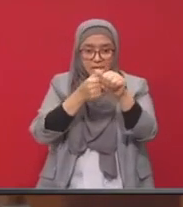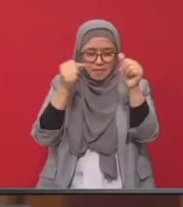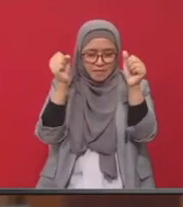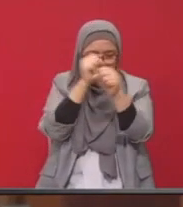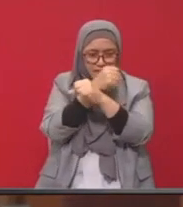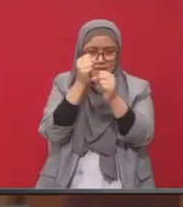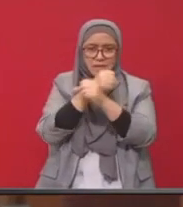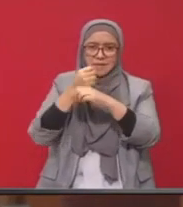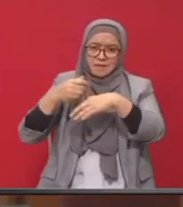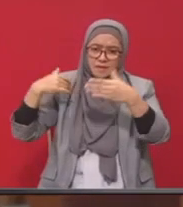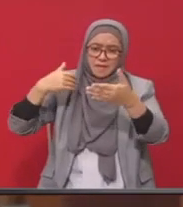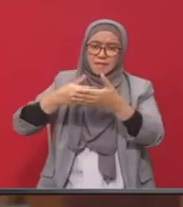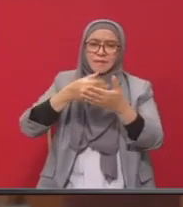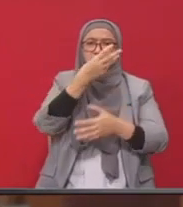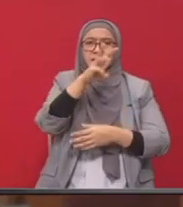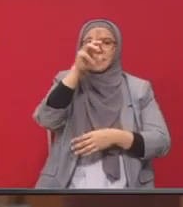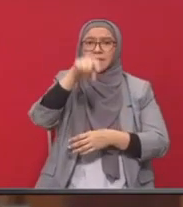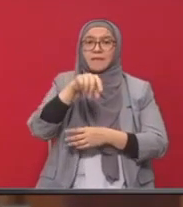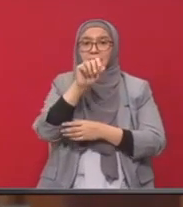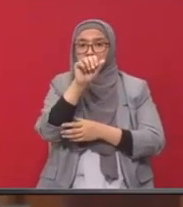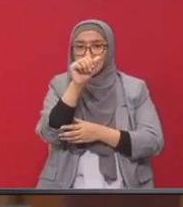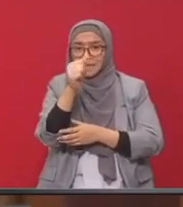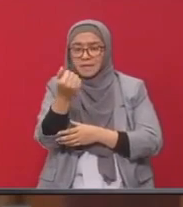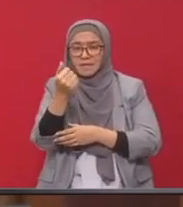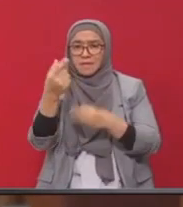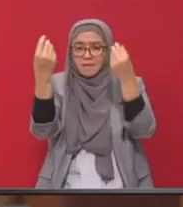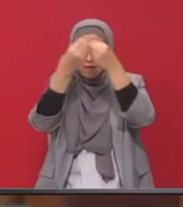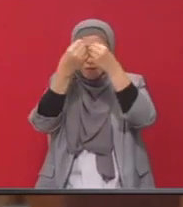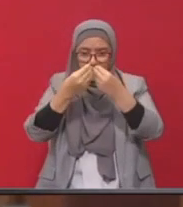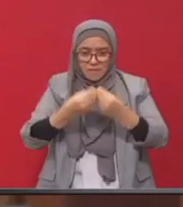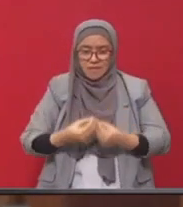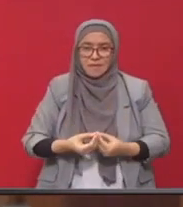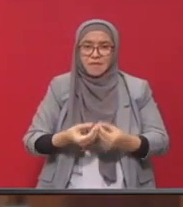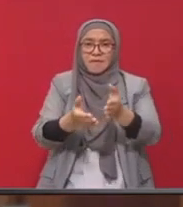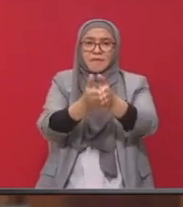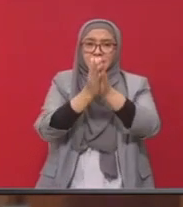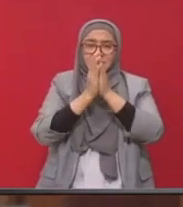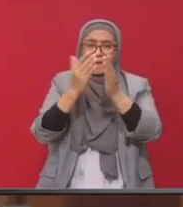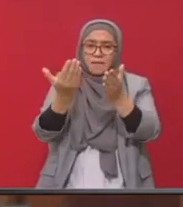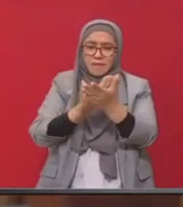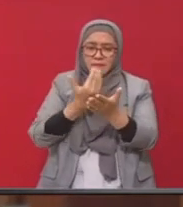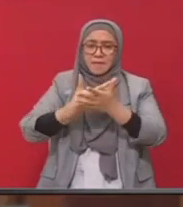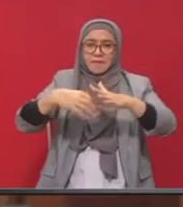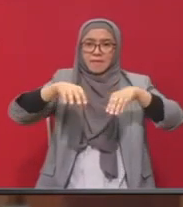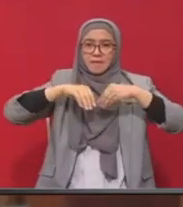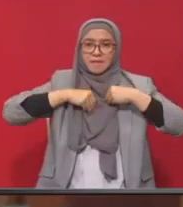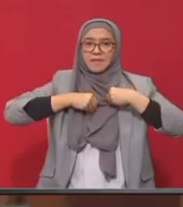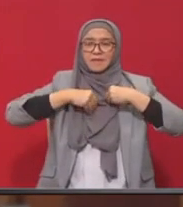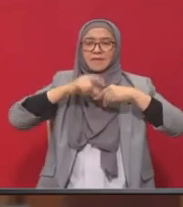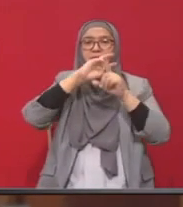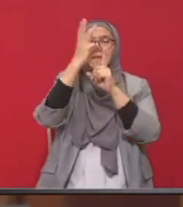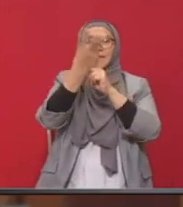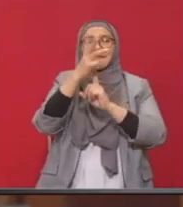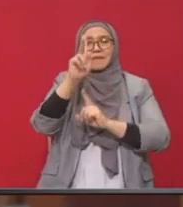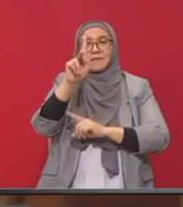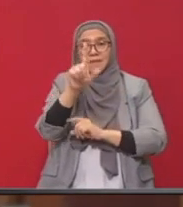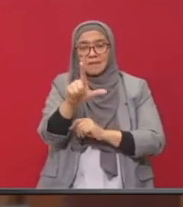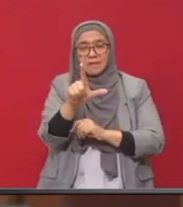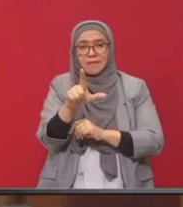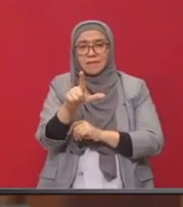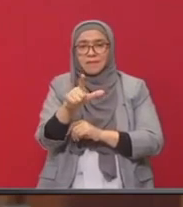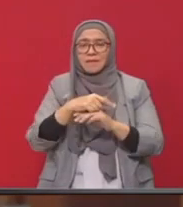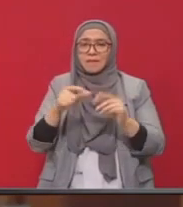sehingga 16 okt 2012 bilangan permohonan baru yang diterima oleh JM wilayah Persekutuan Kuala Lumpur